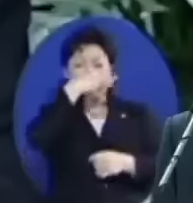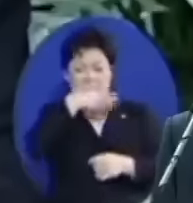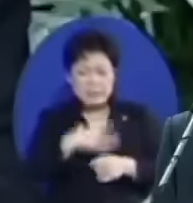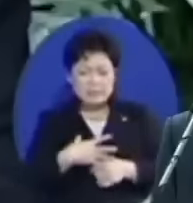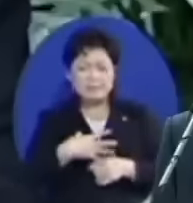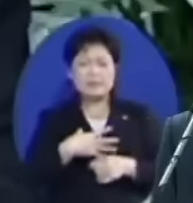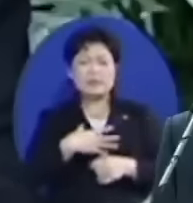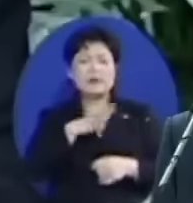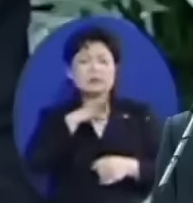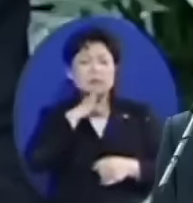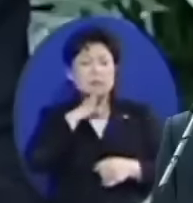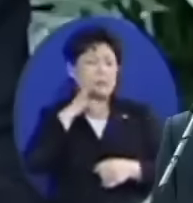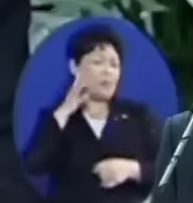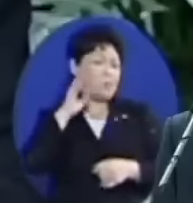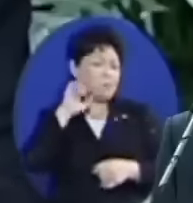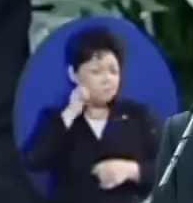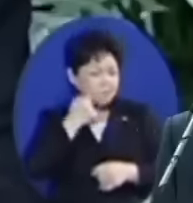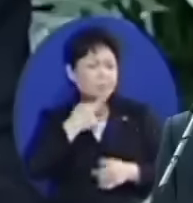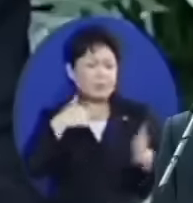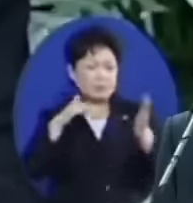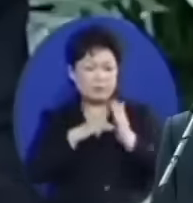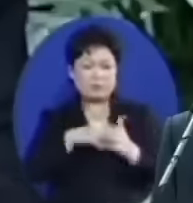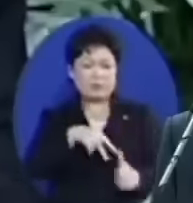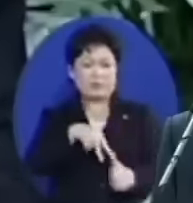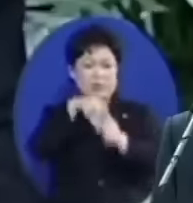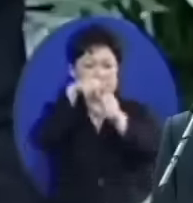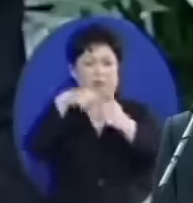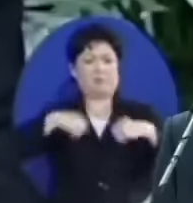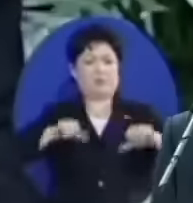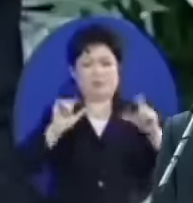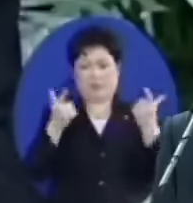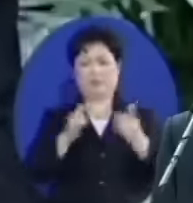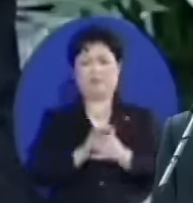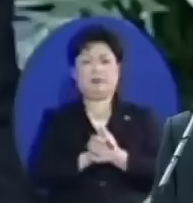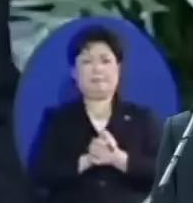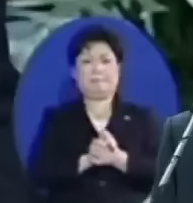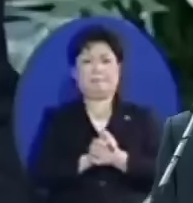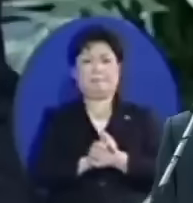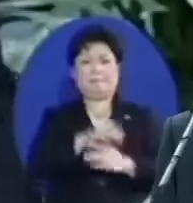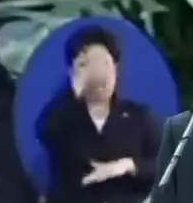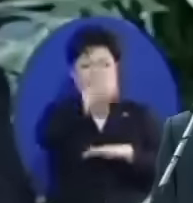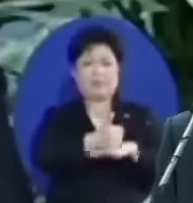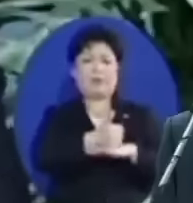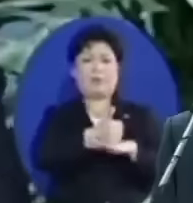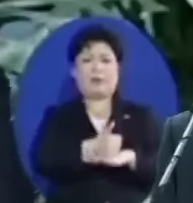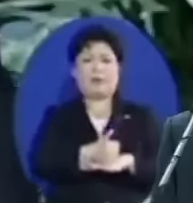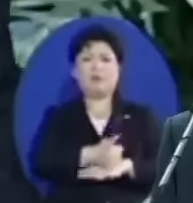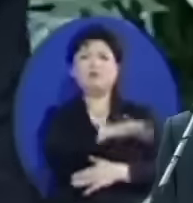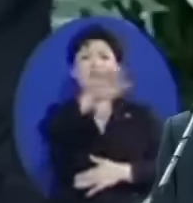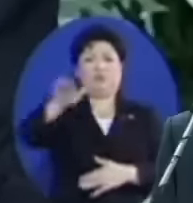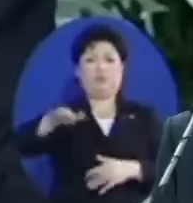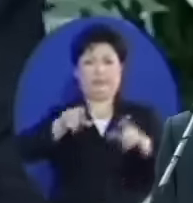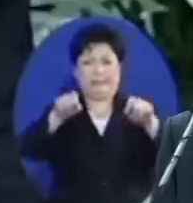그는 십자가에서 내려오기를 거부했습니다. 그 결과로 오늘 우리가